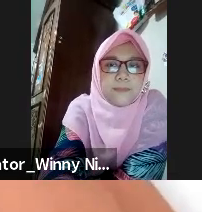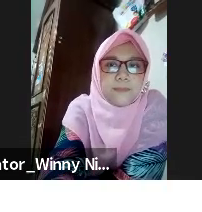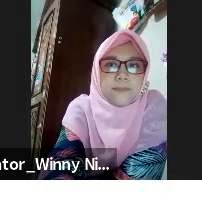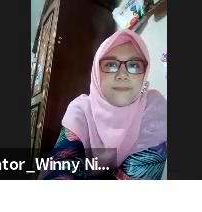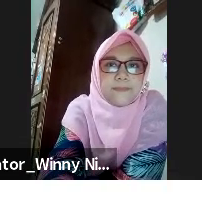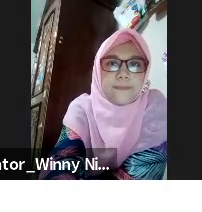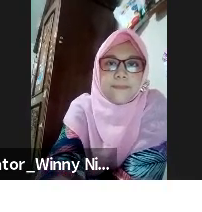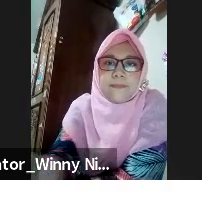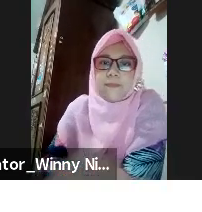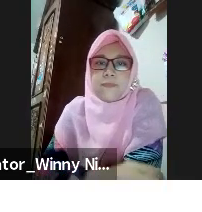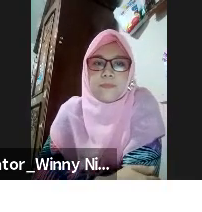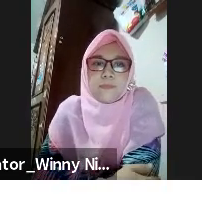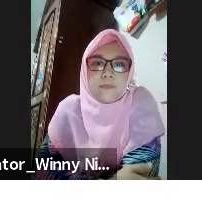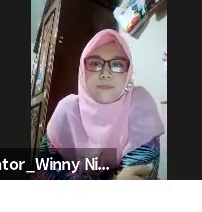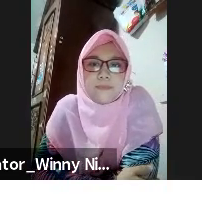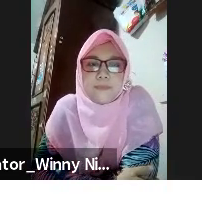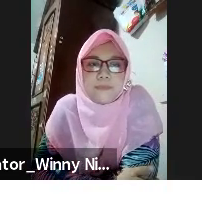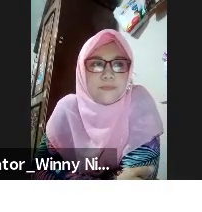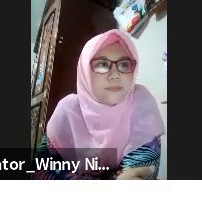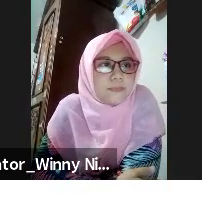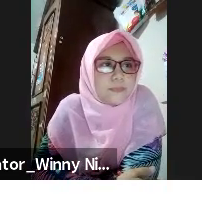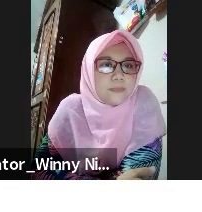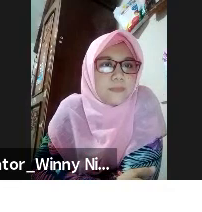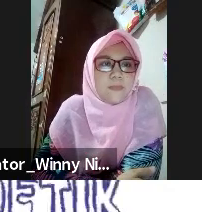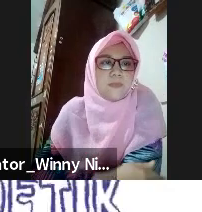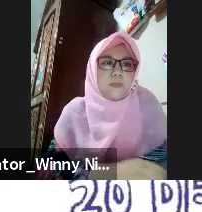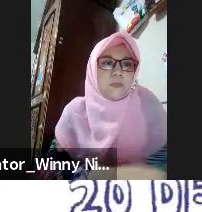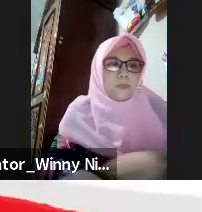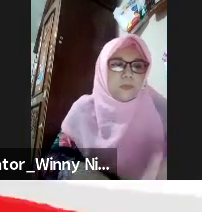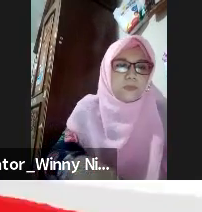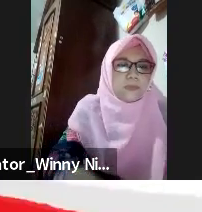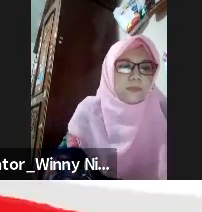sanitizer. Ingat untuk selalu mencuci tangan sesering mungkin.